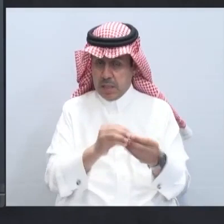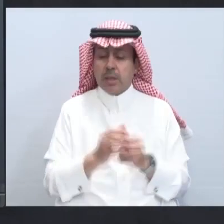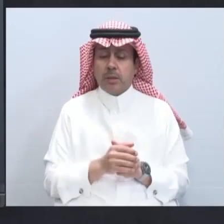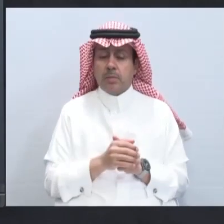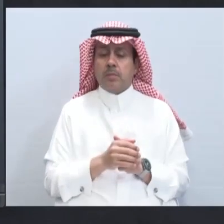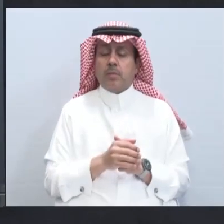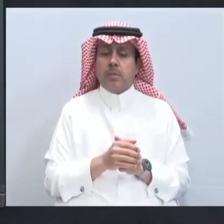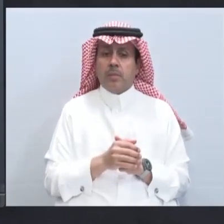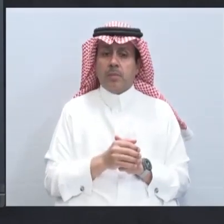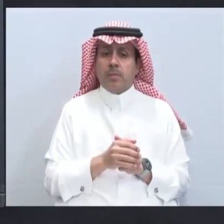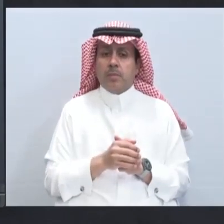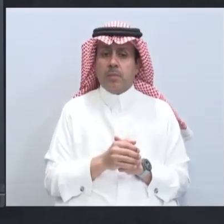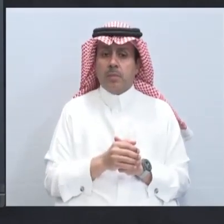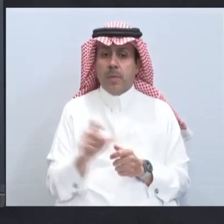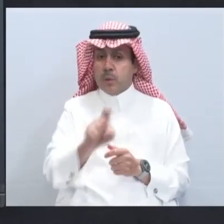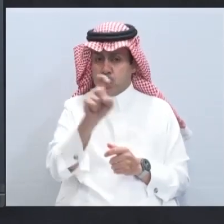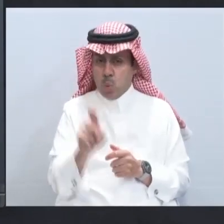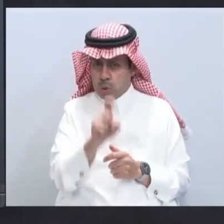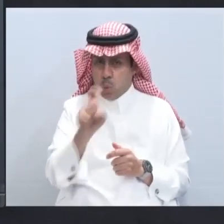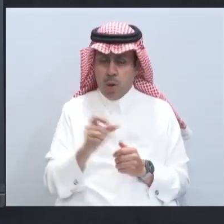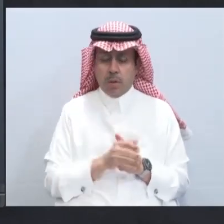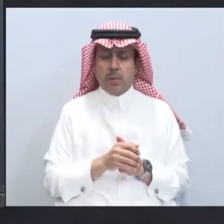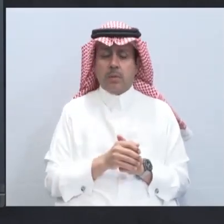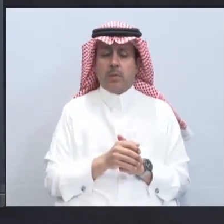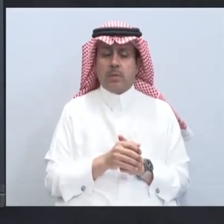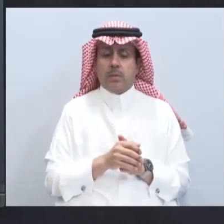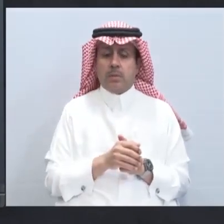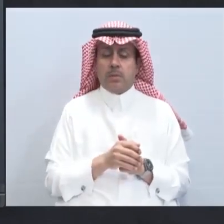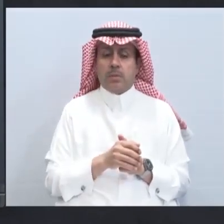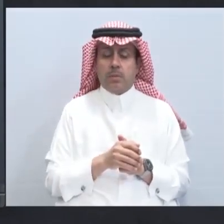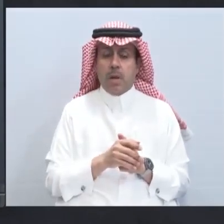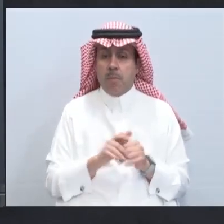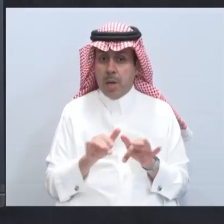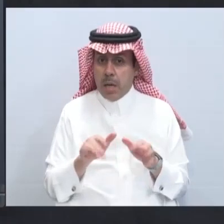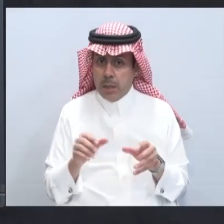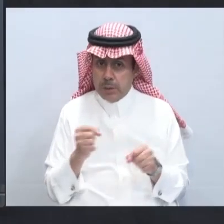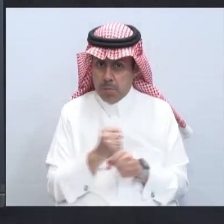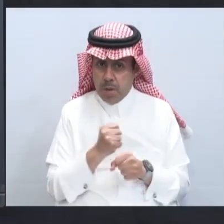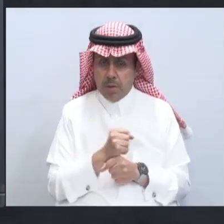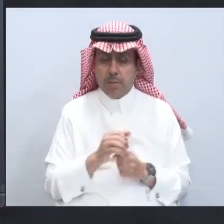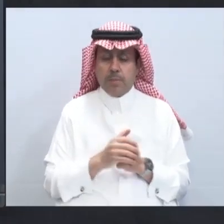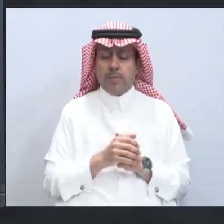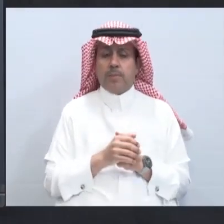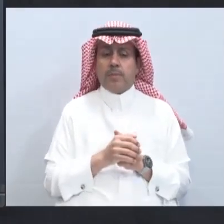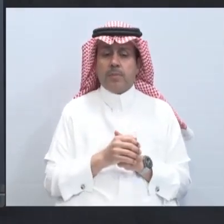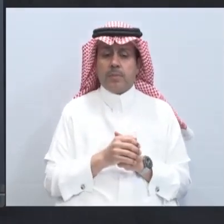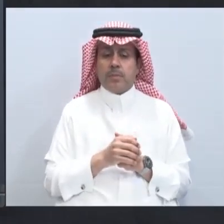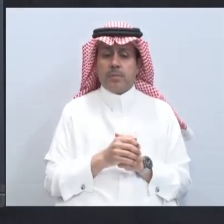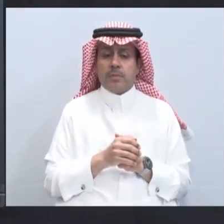بتقوم مثلا باستفسار يعني بعمليات البحث ثم تقوم بوضع استفسارك